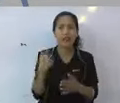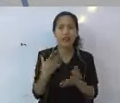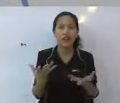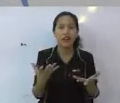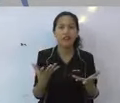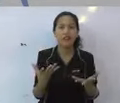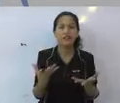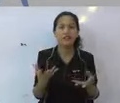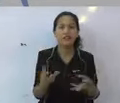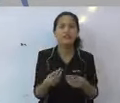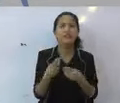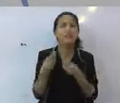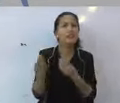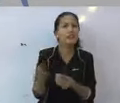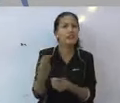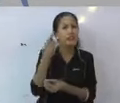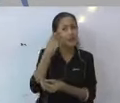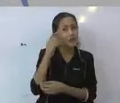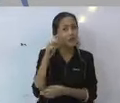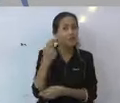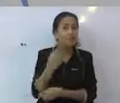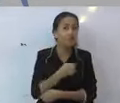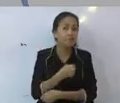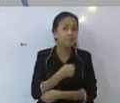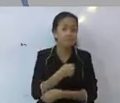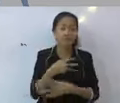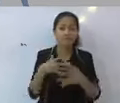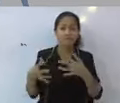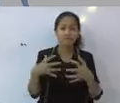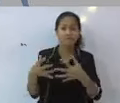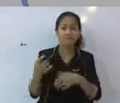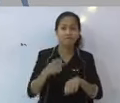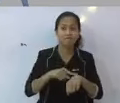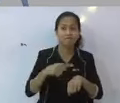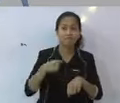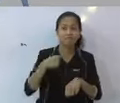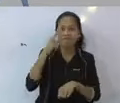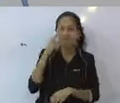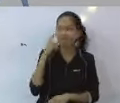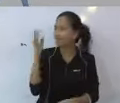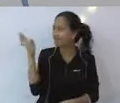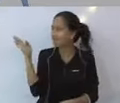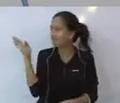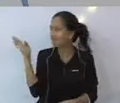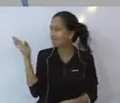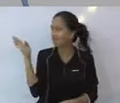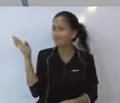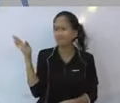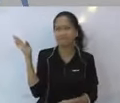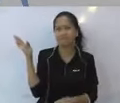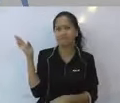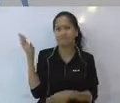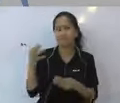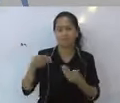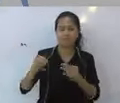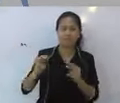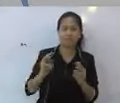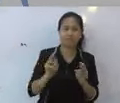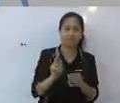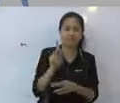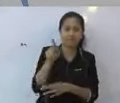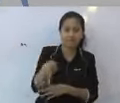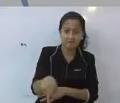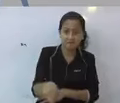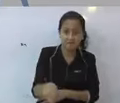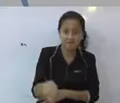supply. Ano mang panahon, di ba? Nandyan yung vegetables, makakapagtanim, makakapag-grow tayo ng